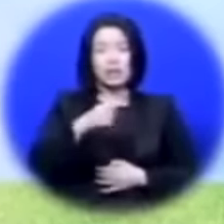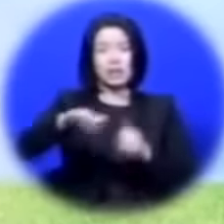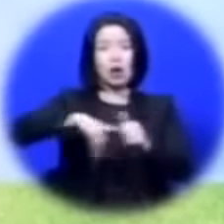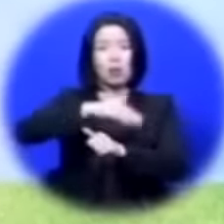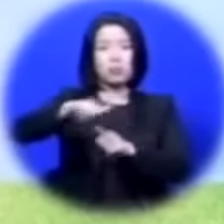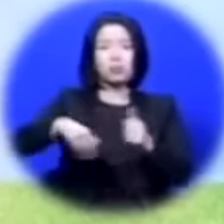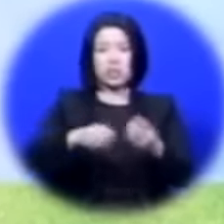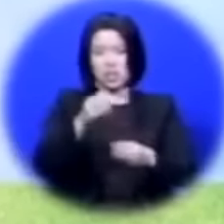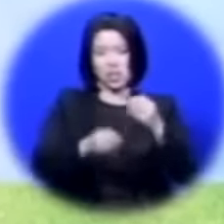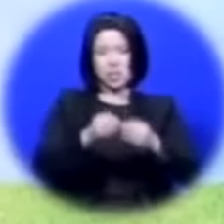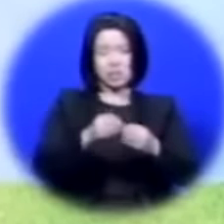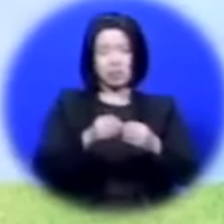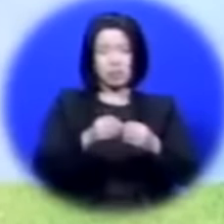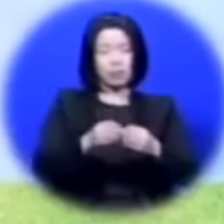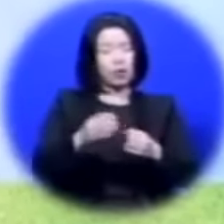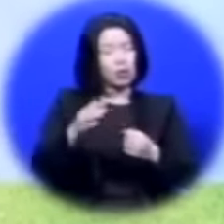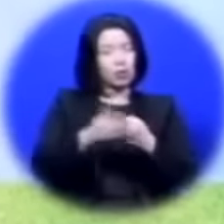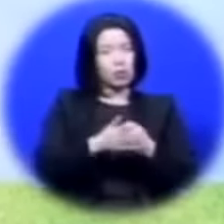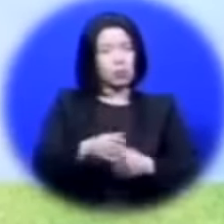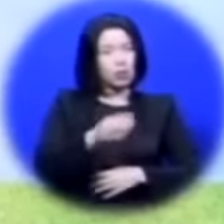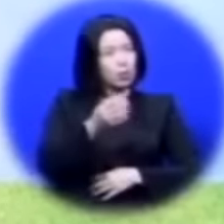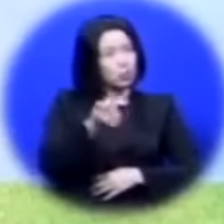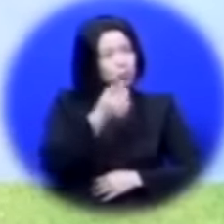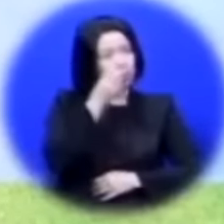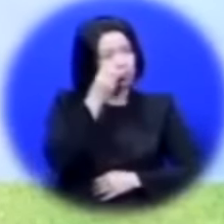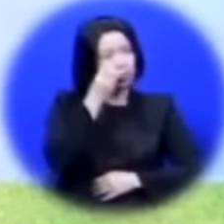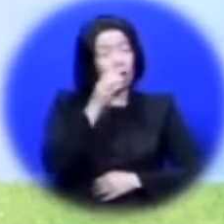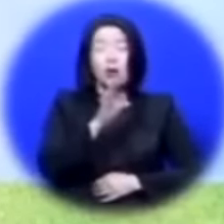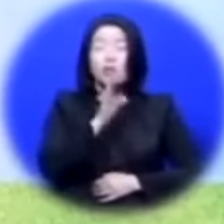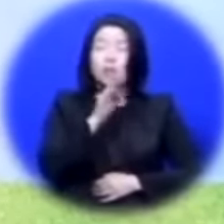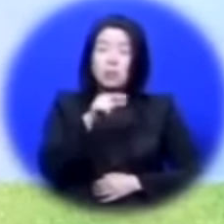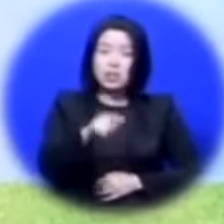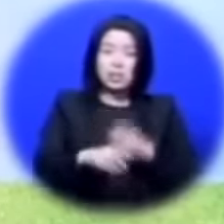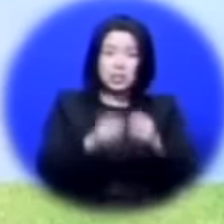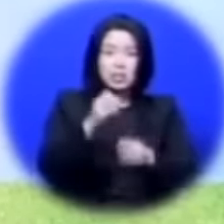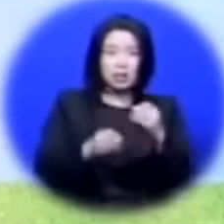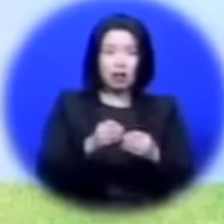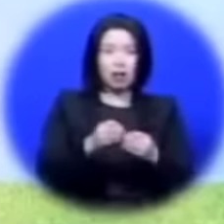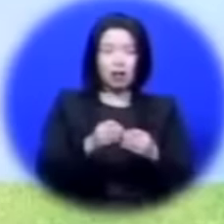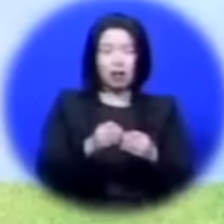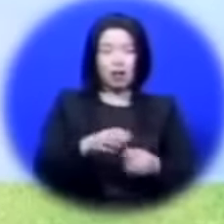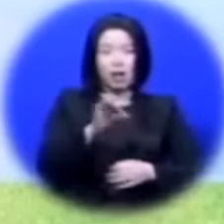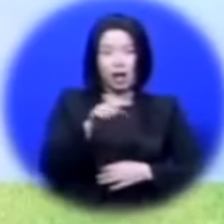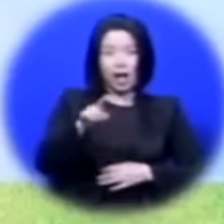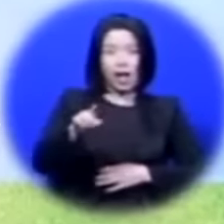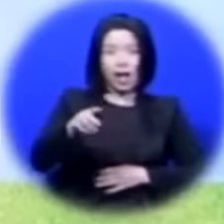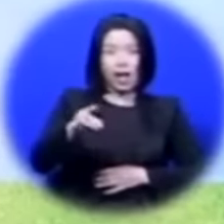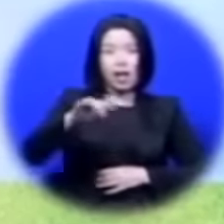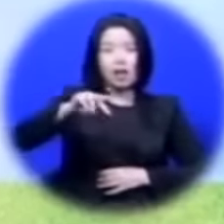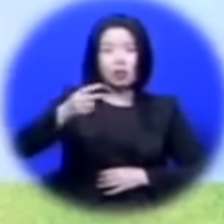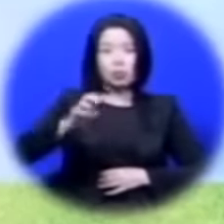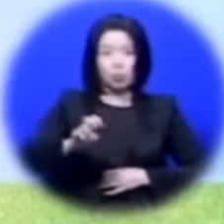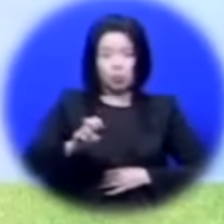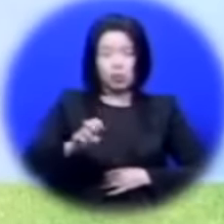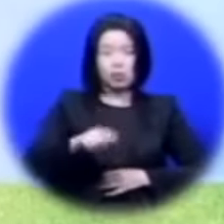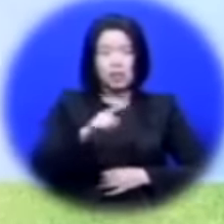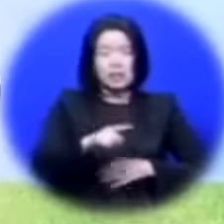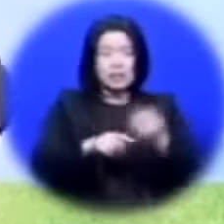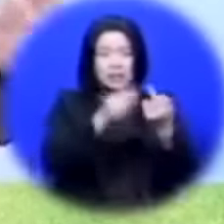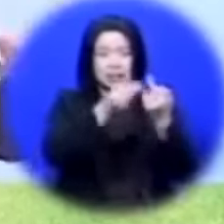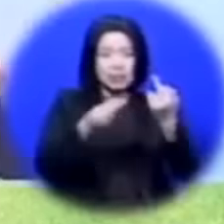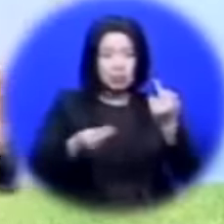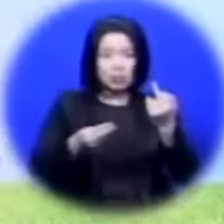시입니다 그래서 좀 의아합니다 정말이 시가 그 에돔을 소금 골짜기에서 1만